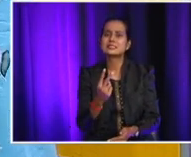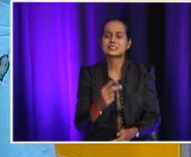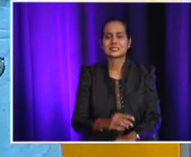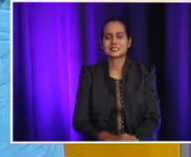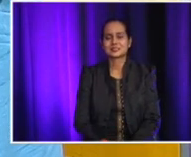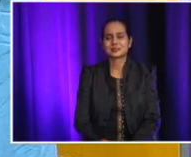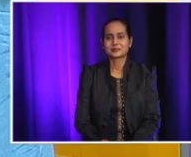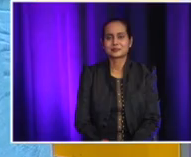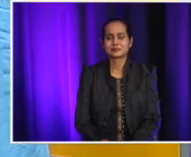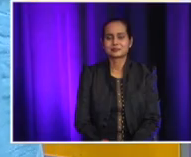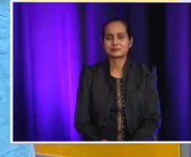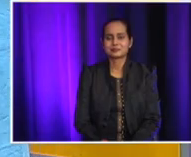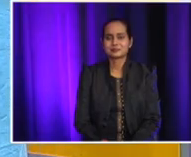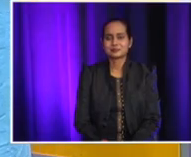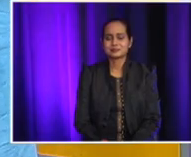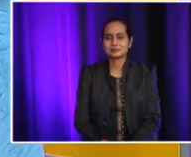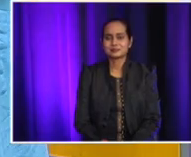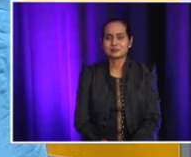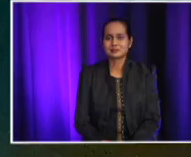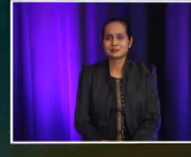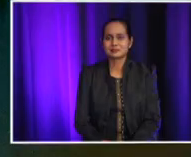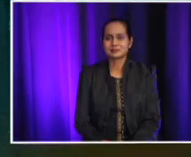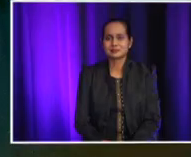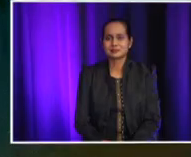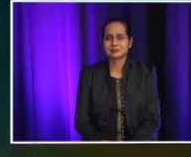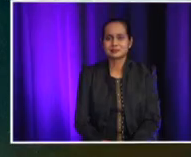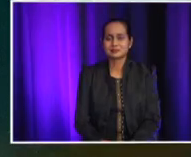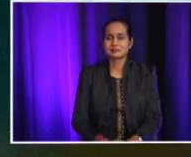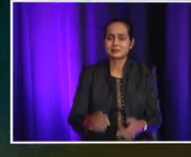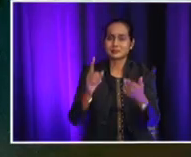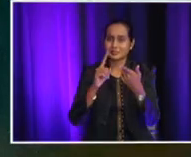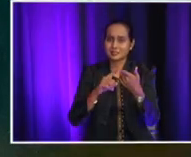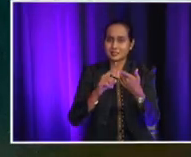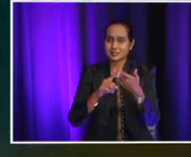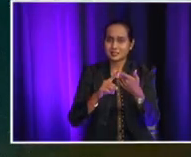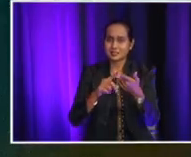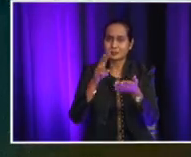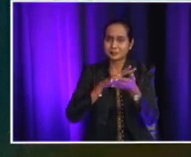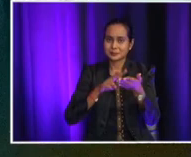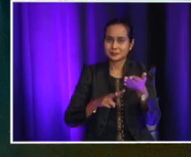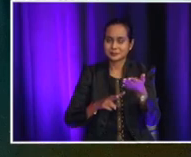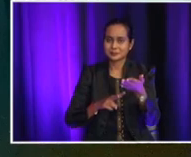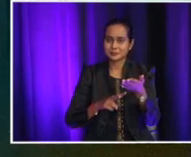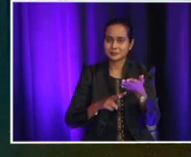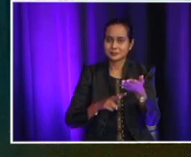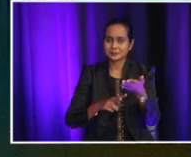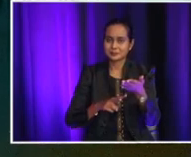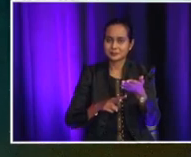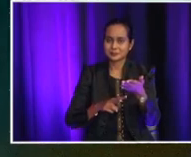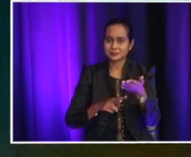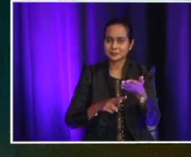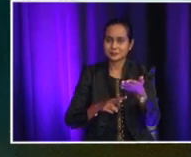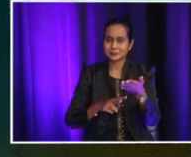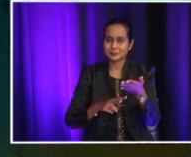kuat-ku alam kan itu bacaan secara mekanis dan satu lagi bacaan secara mentalis